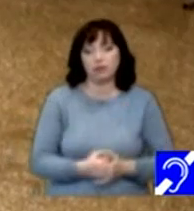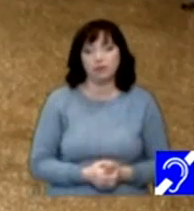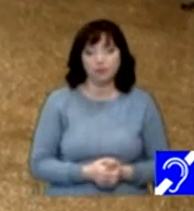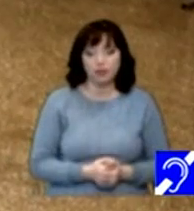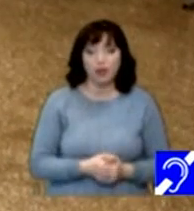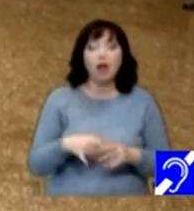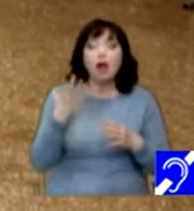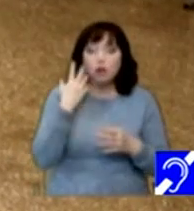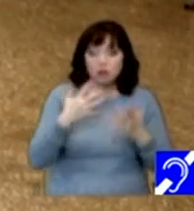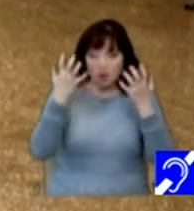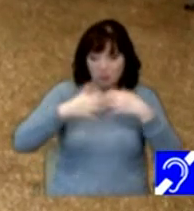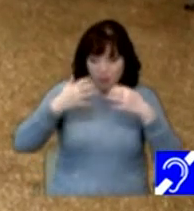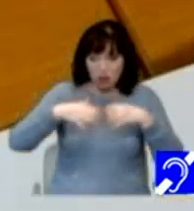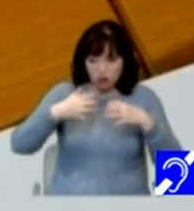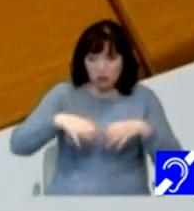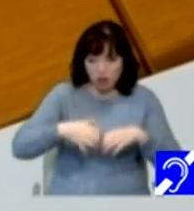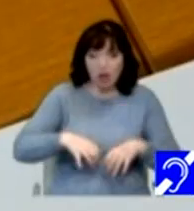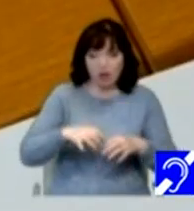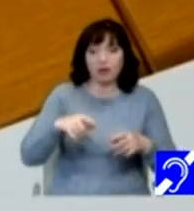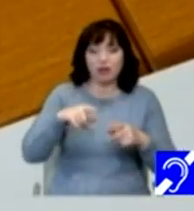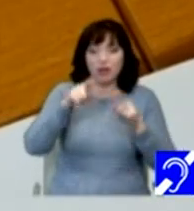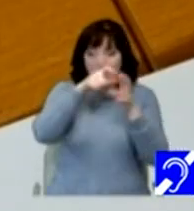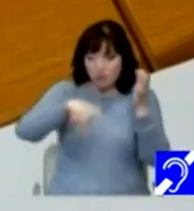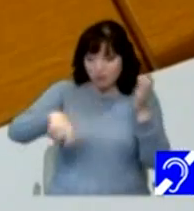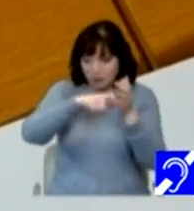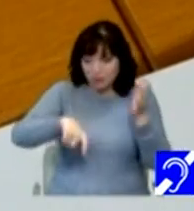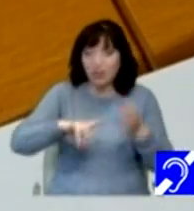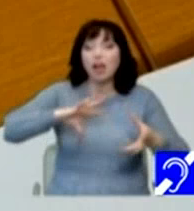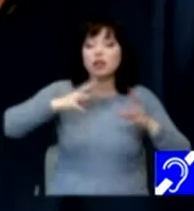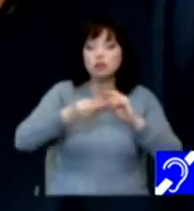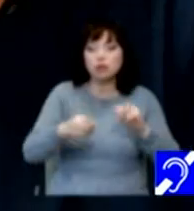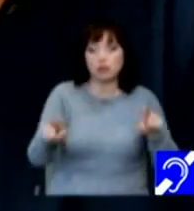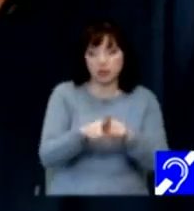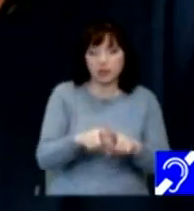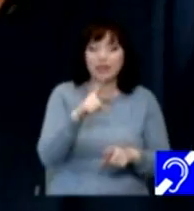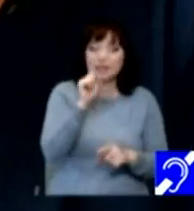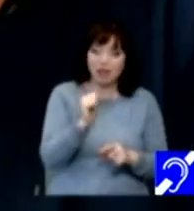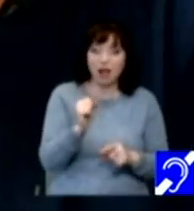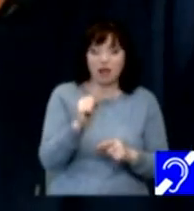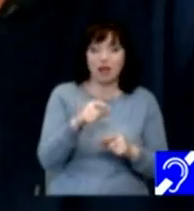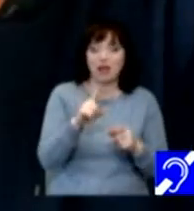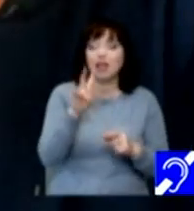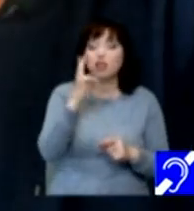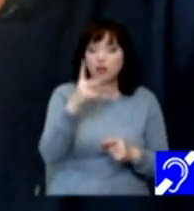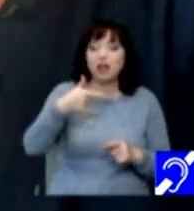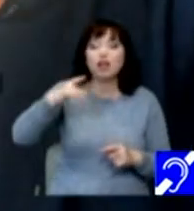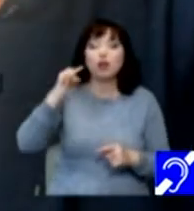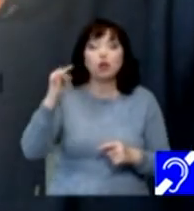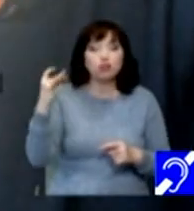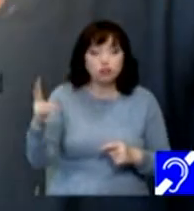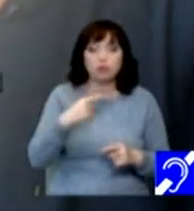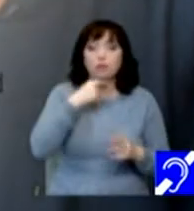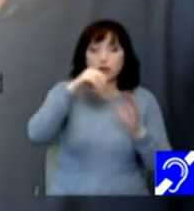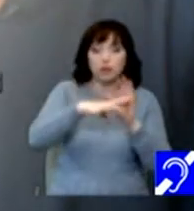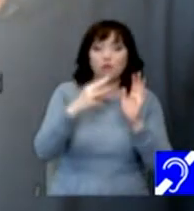În urma numărării voturilor, rezultatele alegerilor de la Bălți arată astfel. Pentru candidatul independent Nicolae Grigorișin au